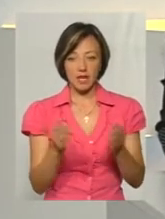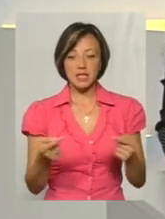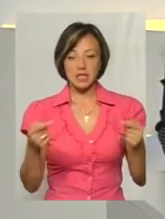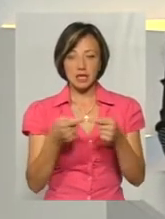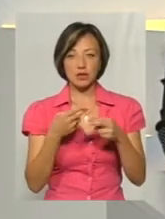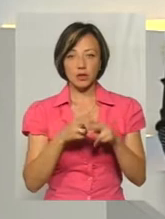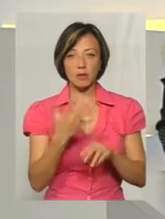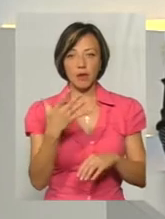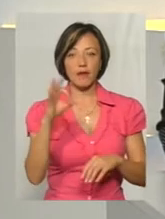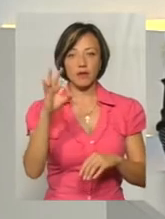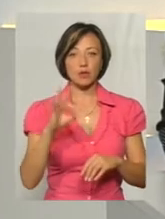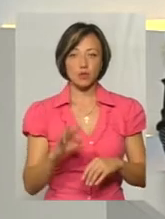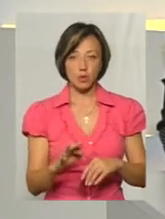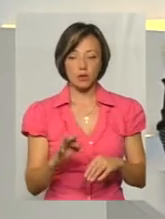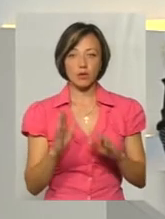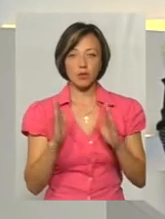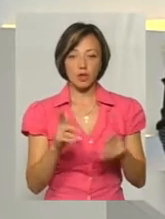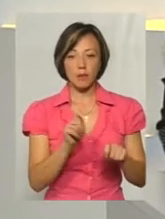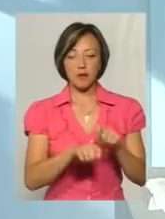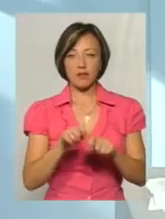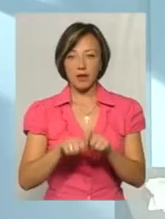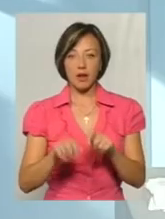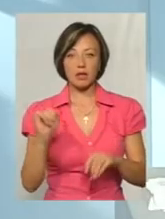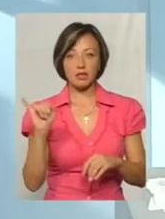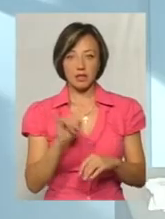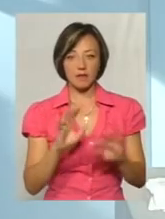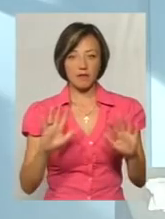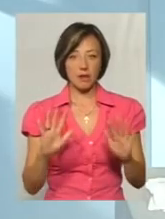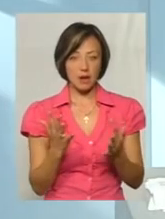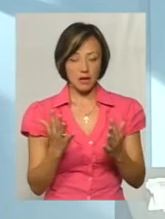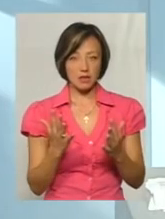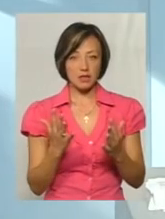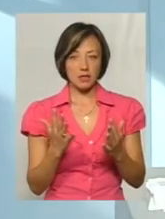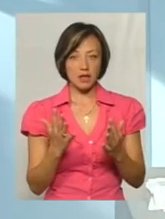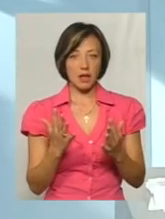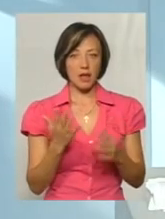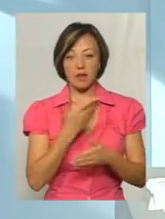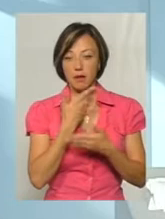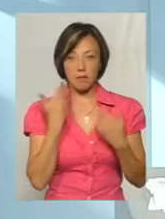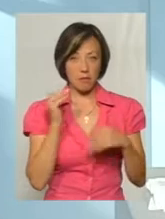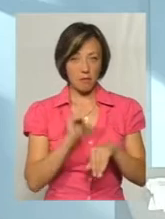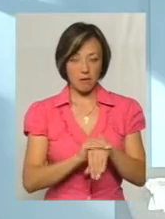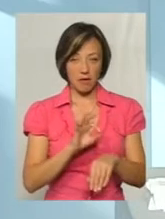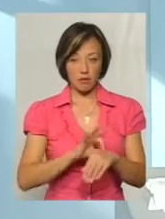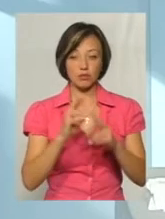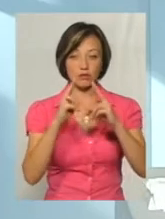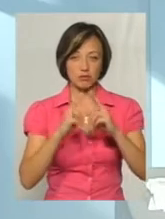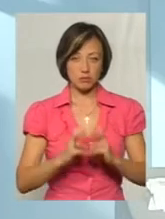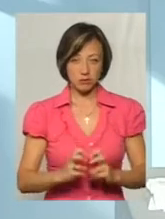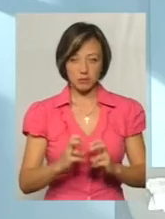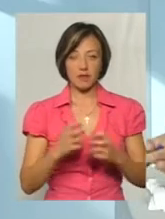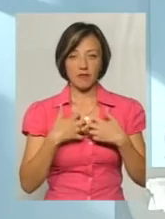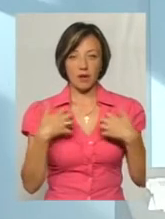це 5%, яке буде моніторитися, і в разі невиявлення вони будуть досліджуватися,